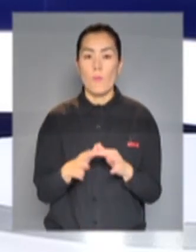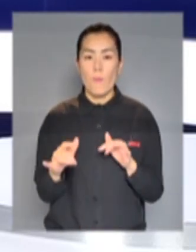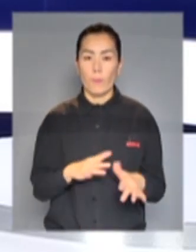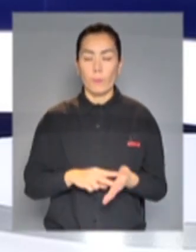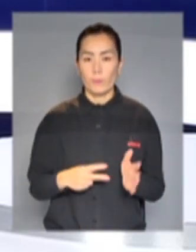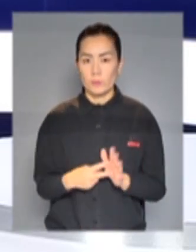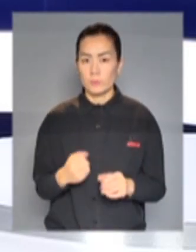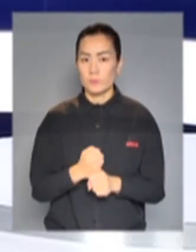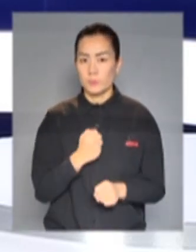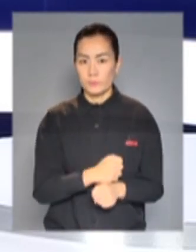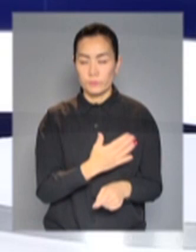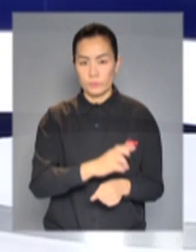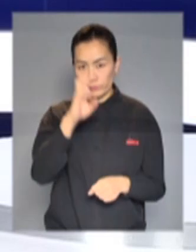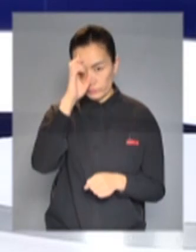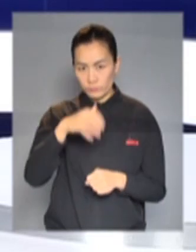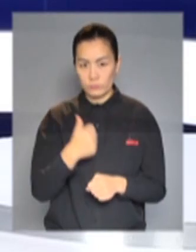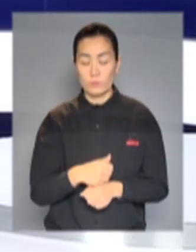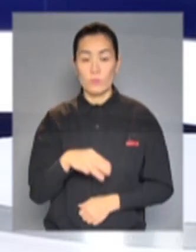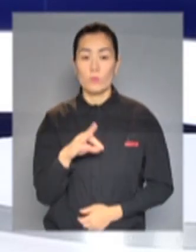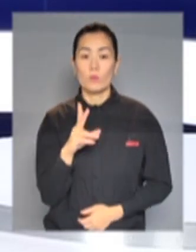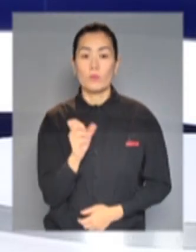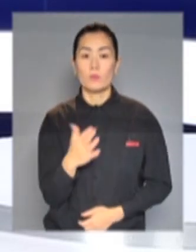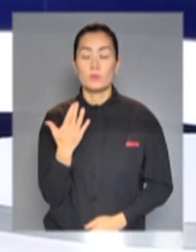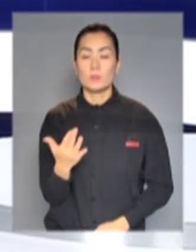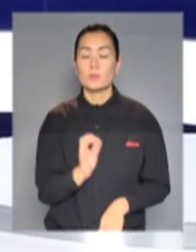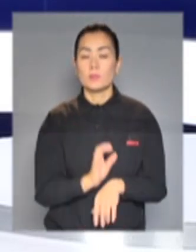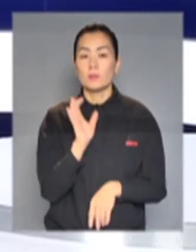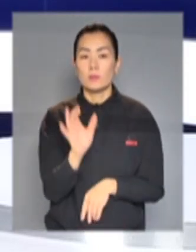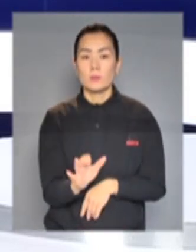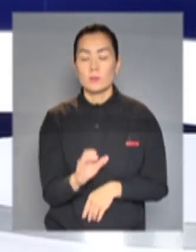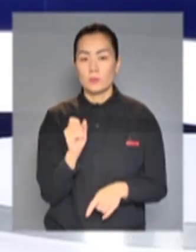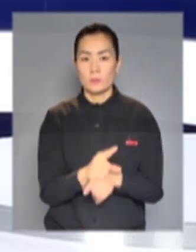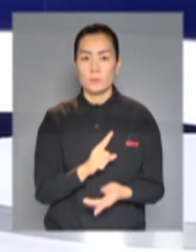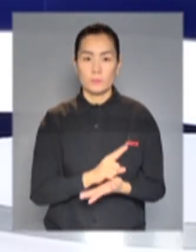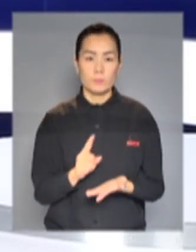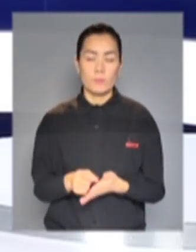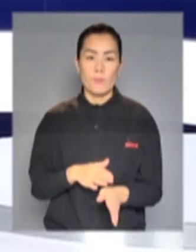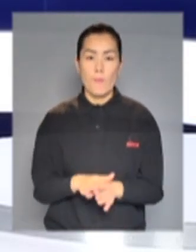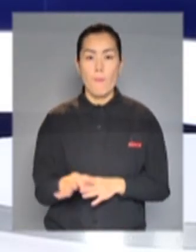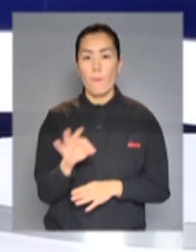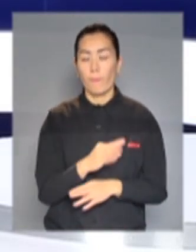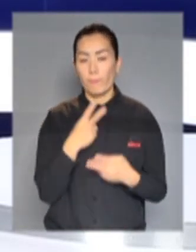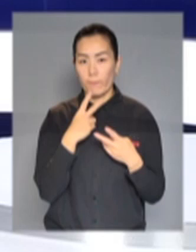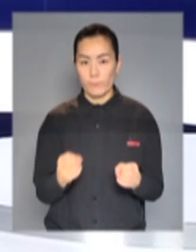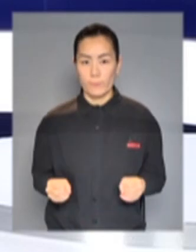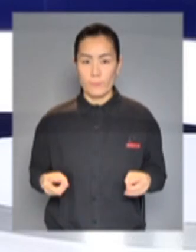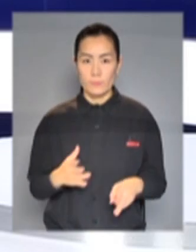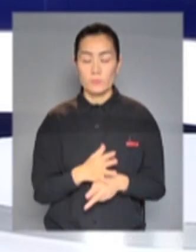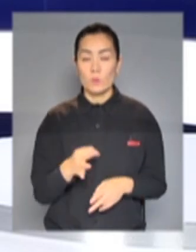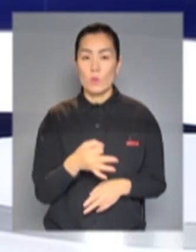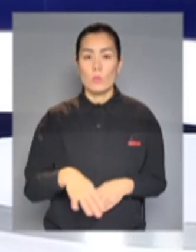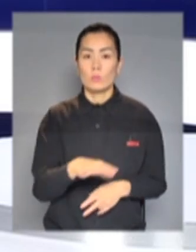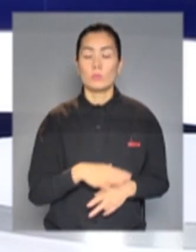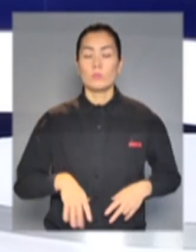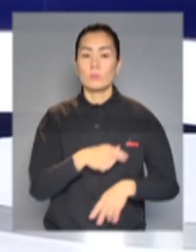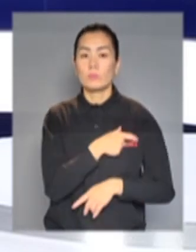іс-шаралар жоспарын жасақтап, мемлекет басшысы Қасым Жомарт Тоқаевтың жолдауында жүктелген міндеттердің орындалысын көру мақсатында Атырау